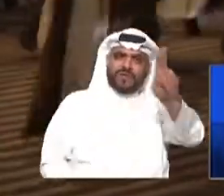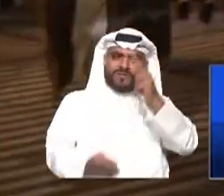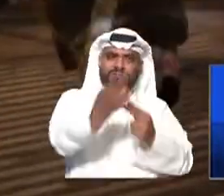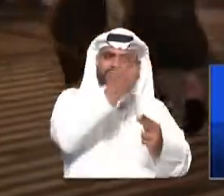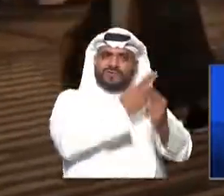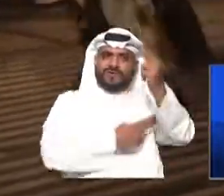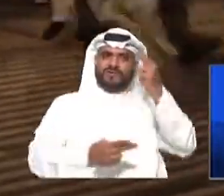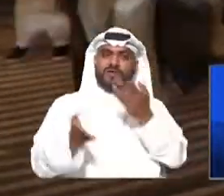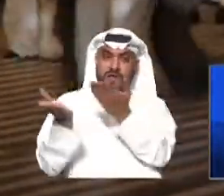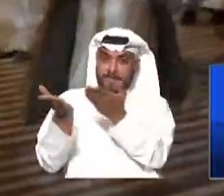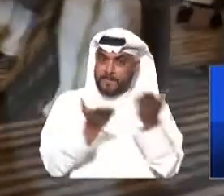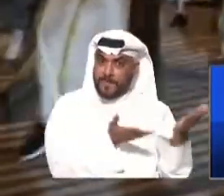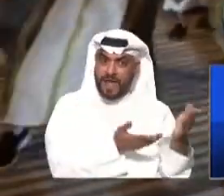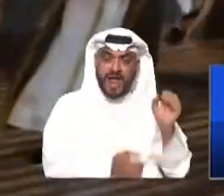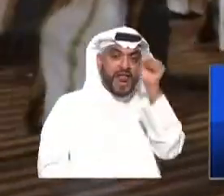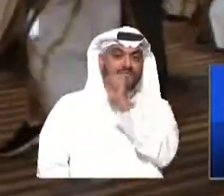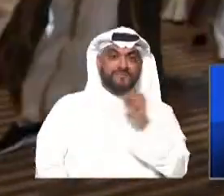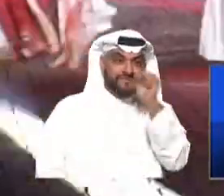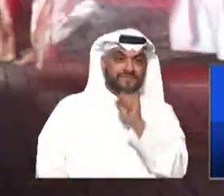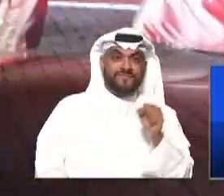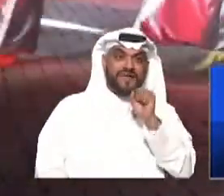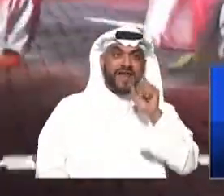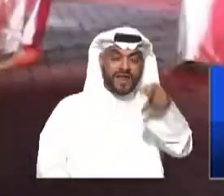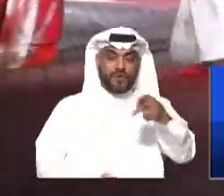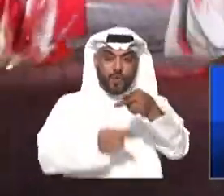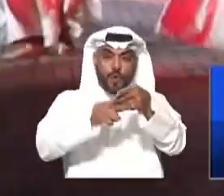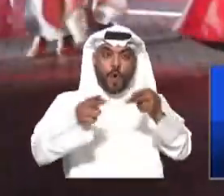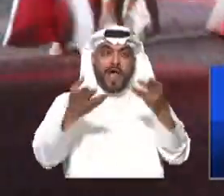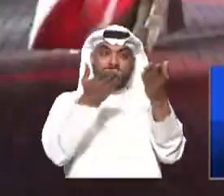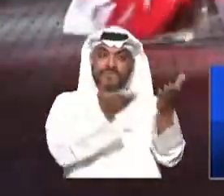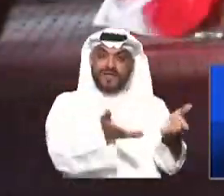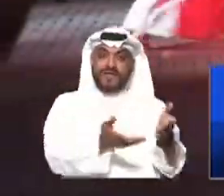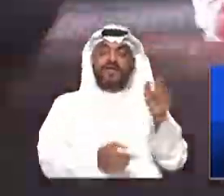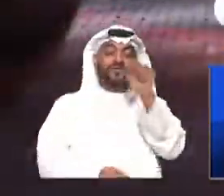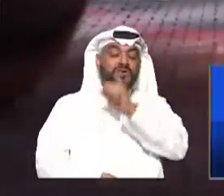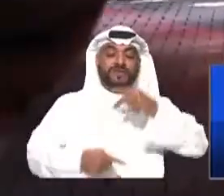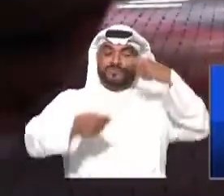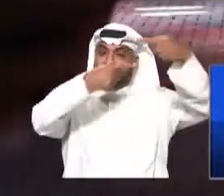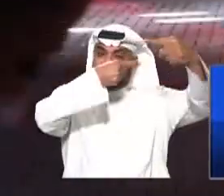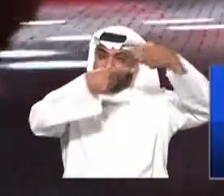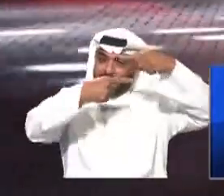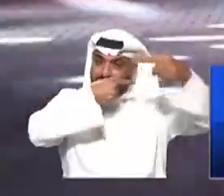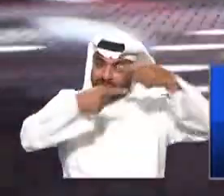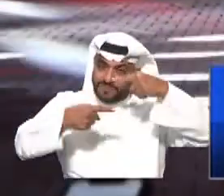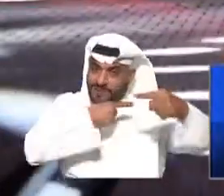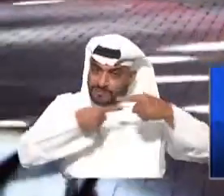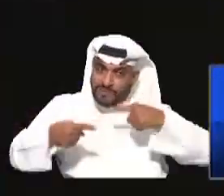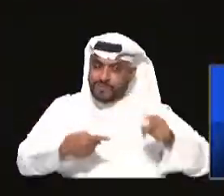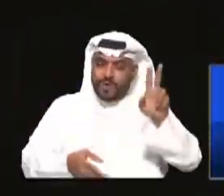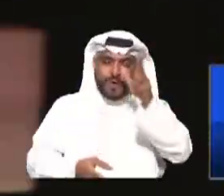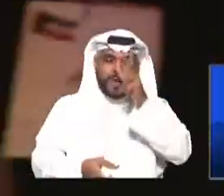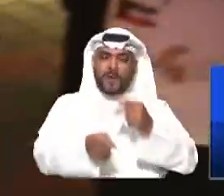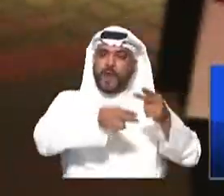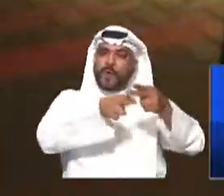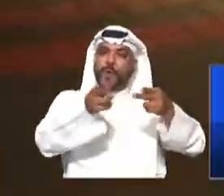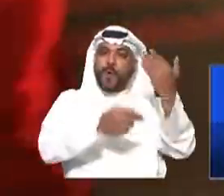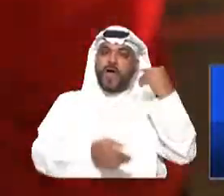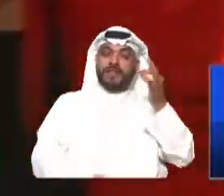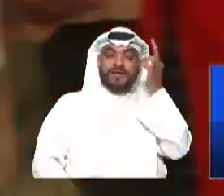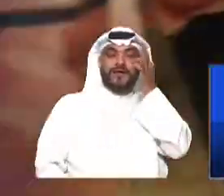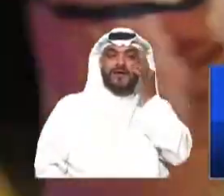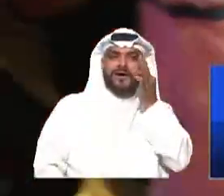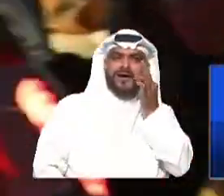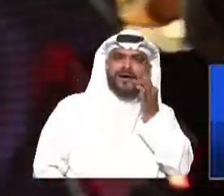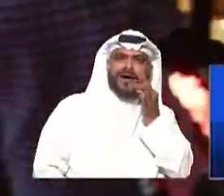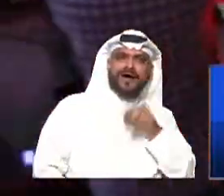بمشاركة نخبة من الفنانين الكويتيين، وضمت أهازيج شعبية وأغاني ورقصات تراثية لاقت استحسان